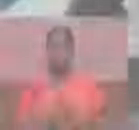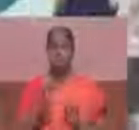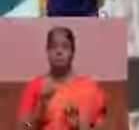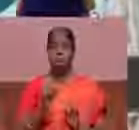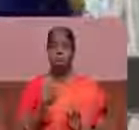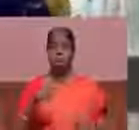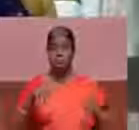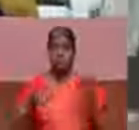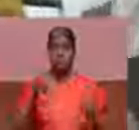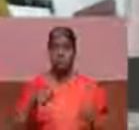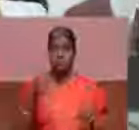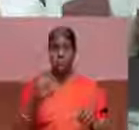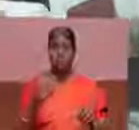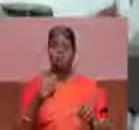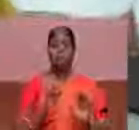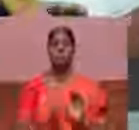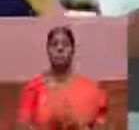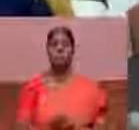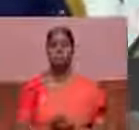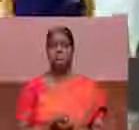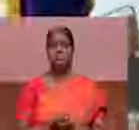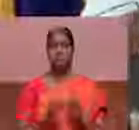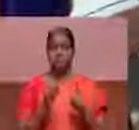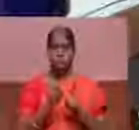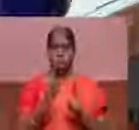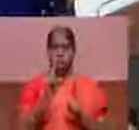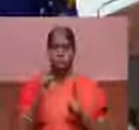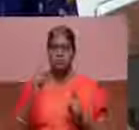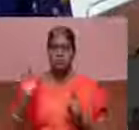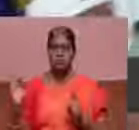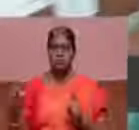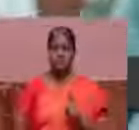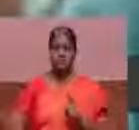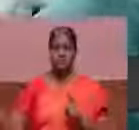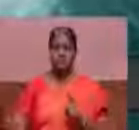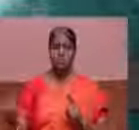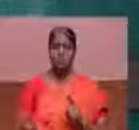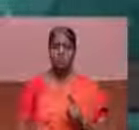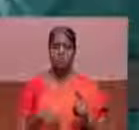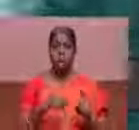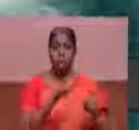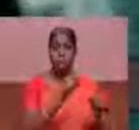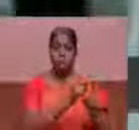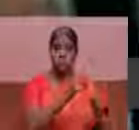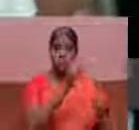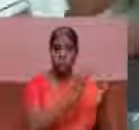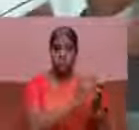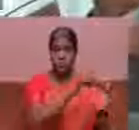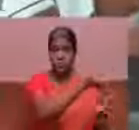முதல்ல வாக்குச்சாவடியை சரியா அமைக்கலாம். ஓகே சார். போலிங் 1, 2, 3 நீங்க இங்க. ஓகே. பிரசைடிங் ஆபீசர் டேபிள்